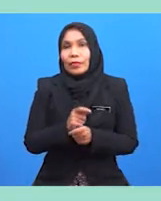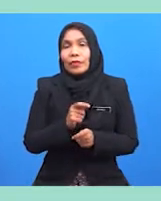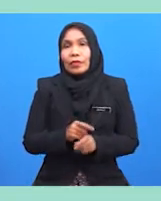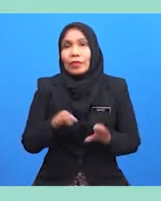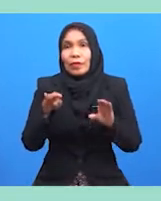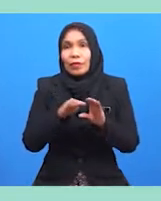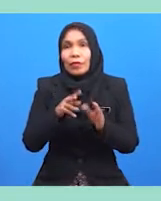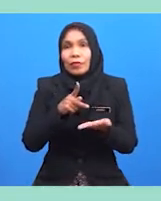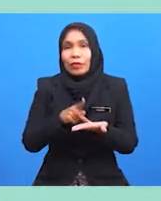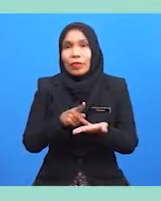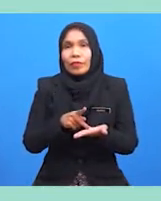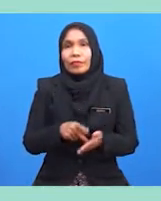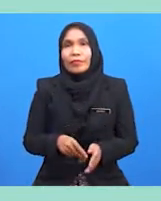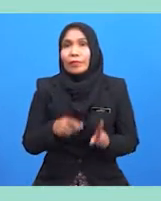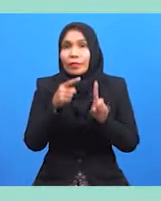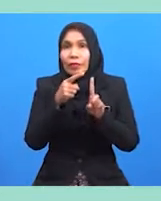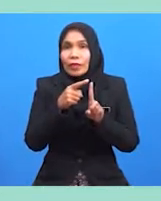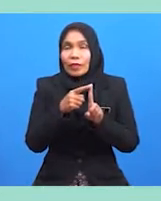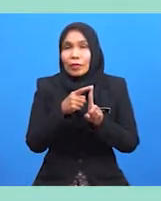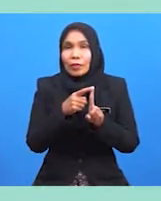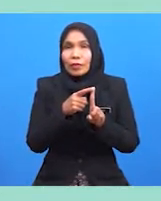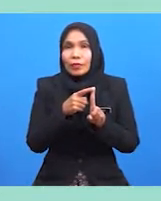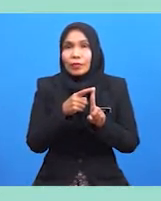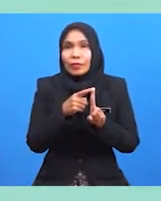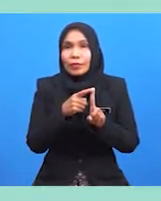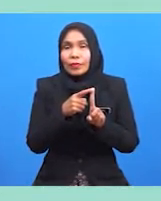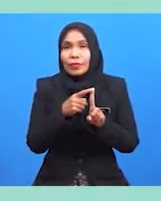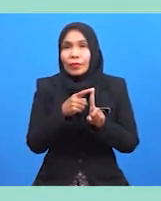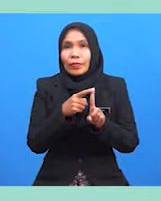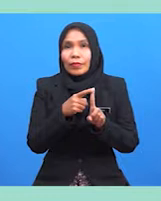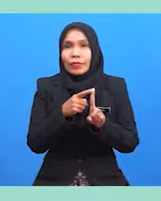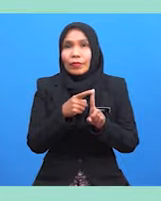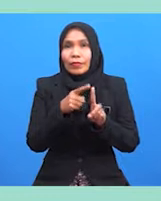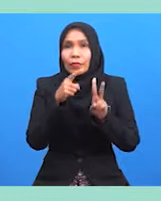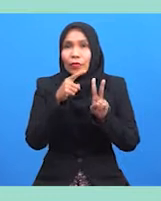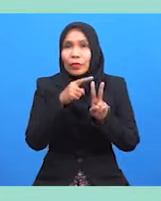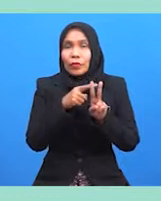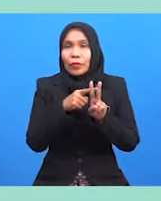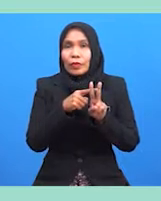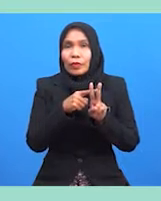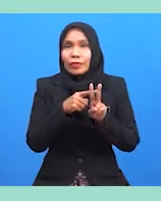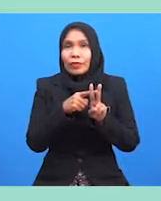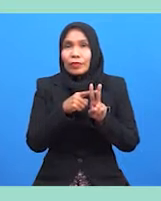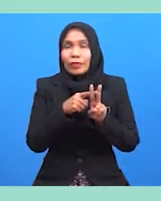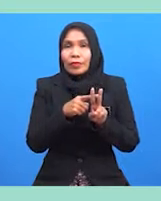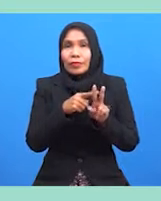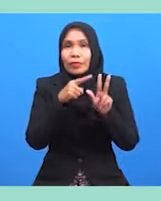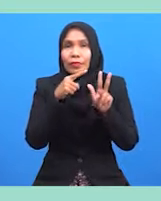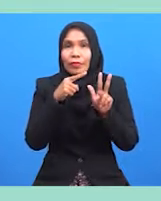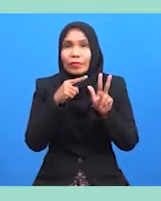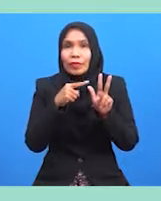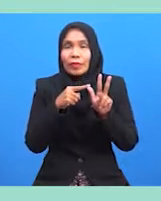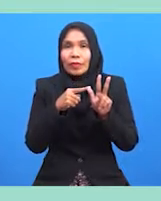Mengeluarkan mata wang negara. Mengawal kestabilan nilai mata wang. Jurubank kepada